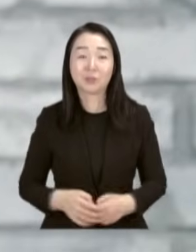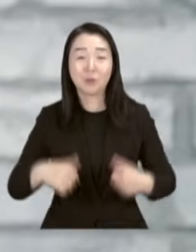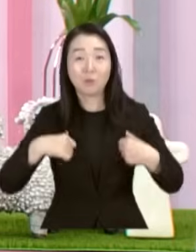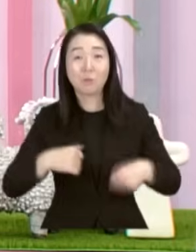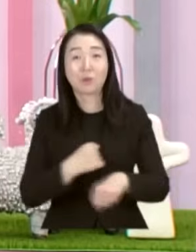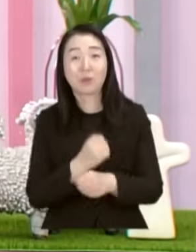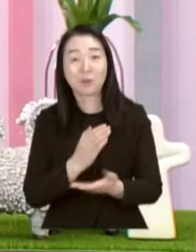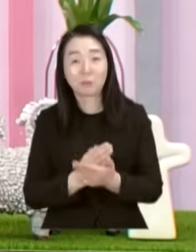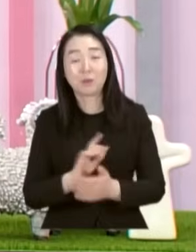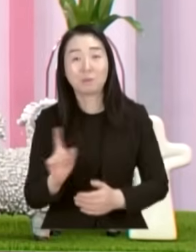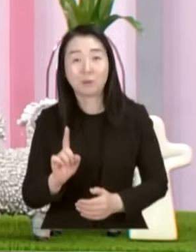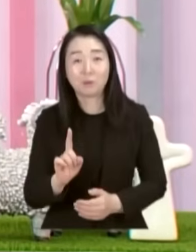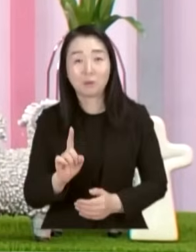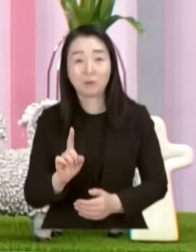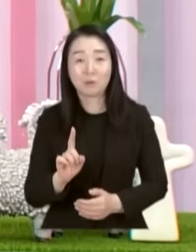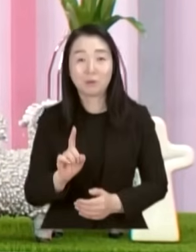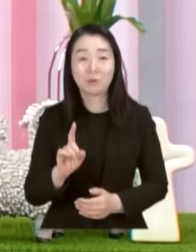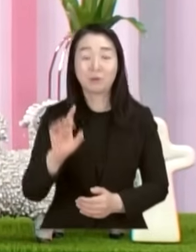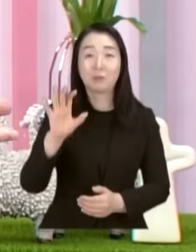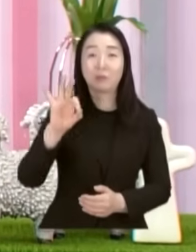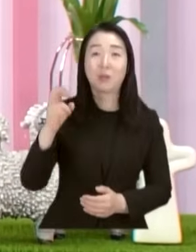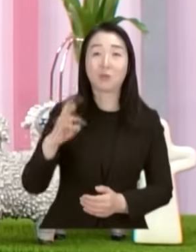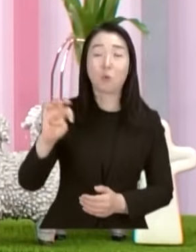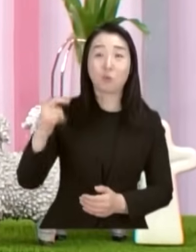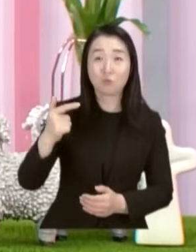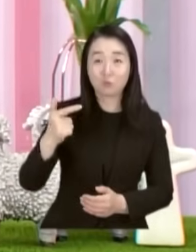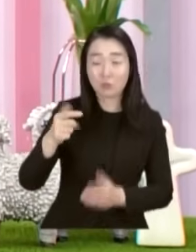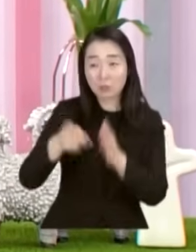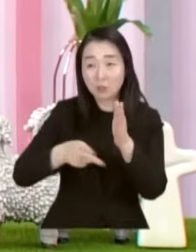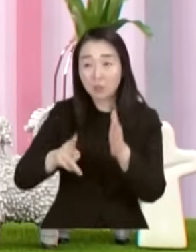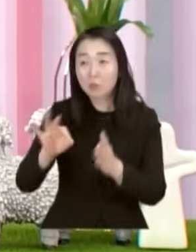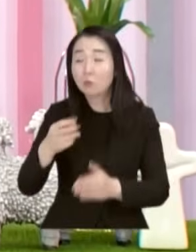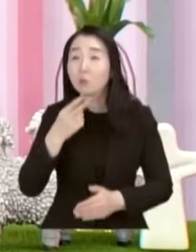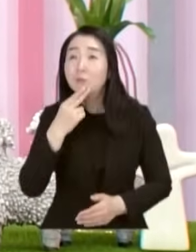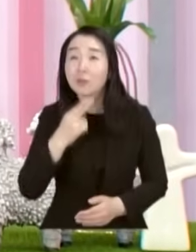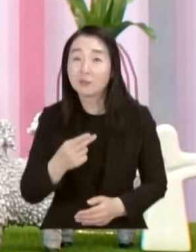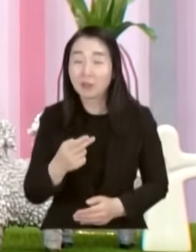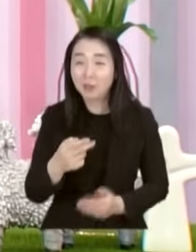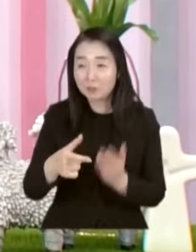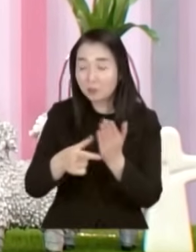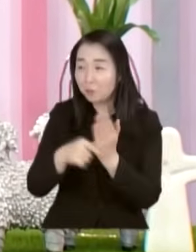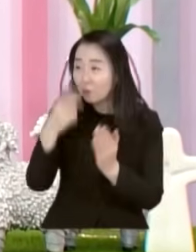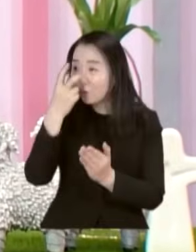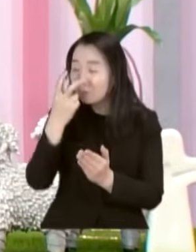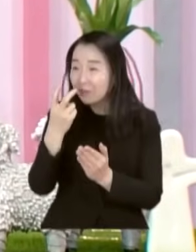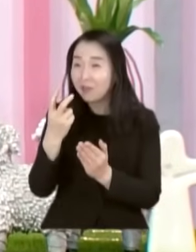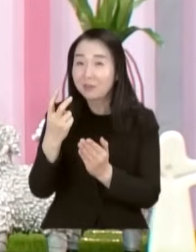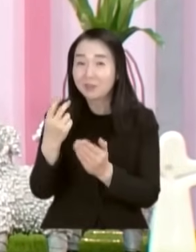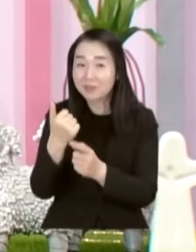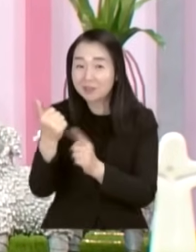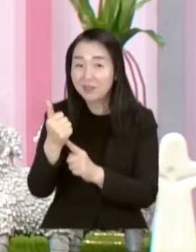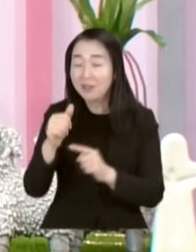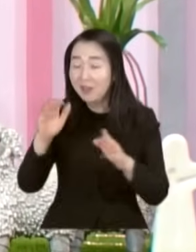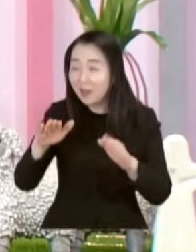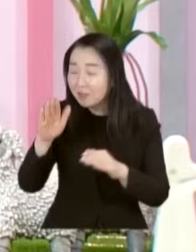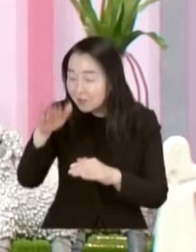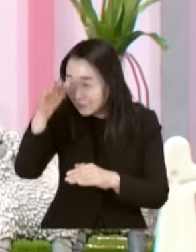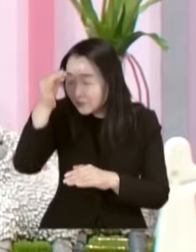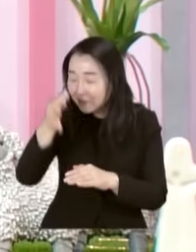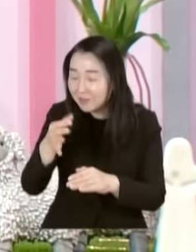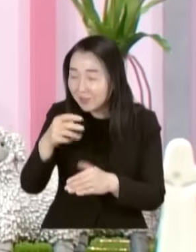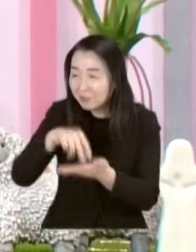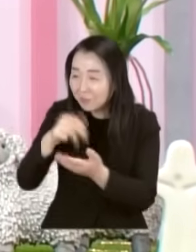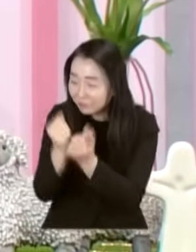이거를 포기할 것이냐 말 것이냐 앞에서 영문역에 내가 또 돈이 어디 있어. 그래서 건평회 아저씨한테 아저씨